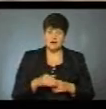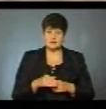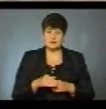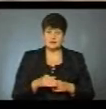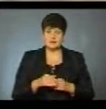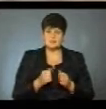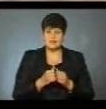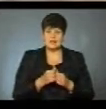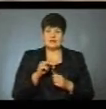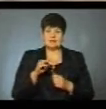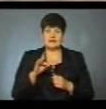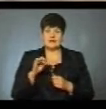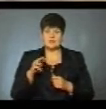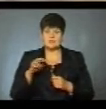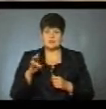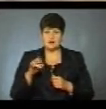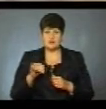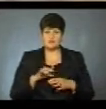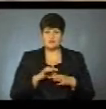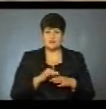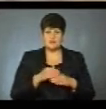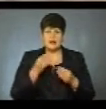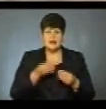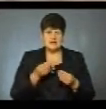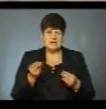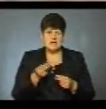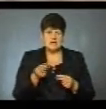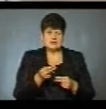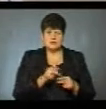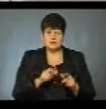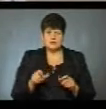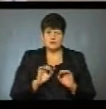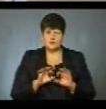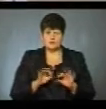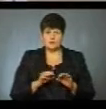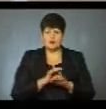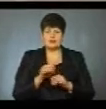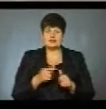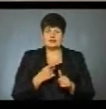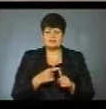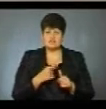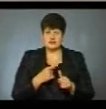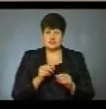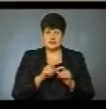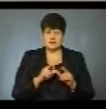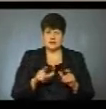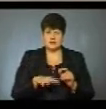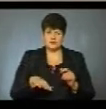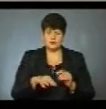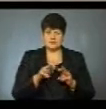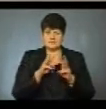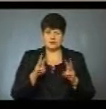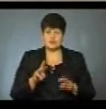біля терміналів просто проведемо агітацію, живу агітацію людям пояснимо. Проєкт, який називається «Шкільний дворик імені